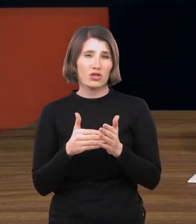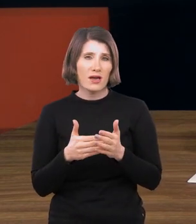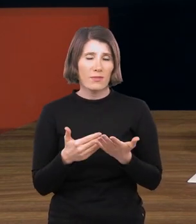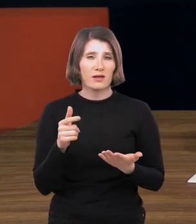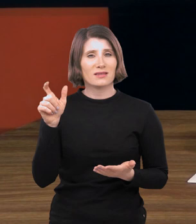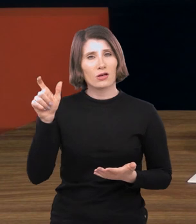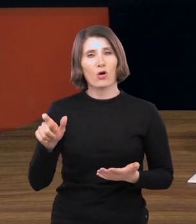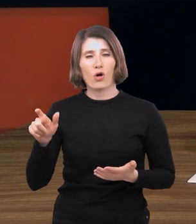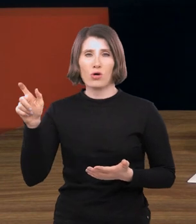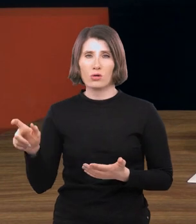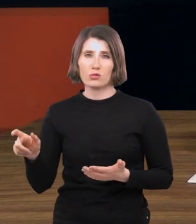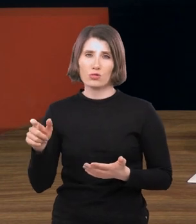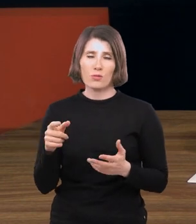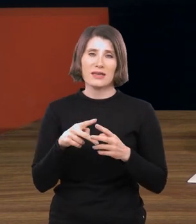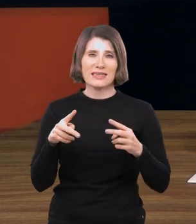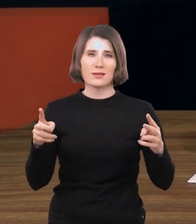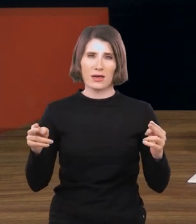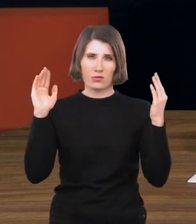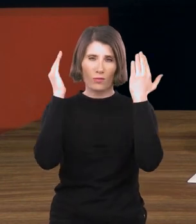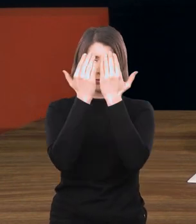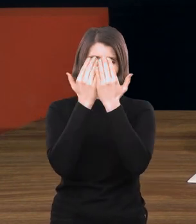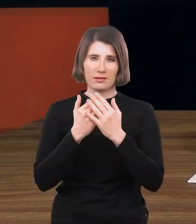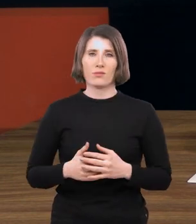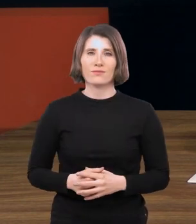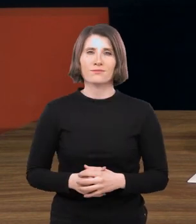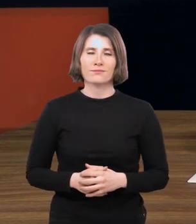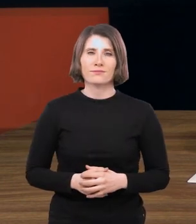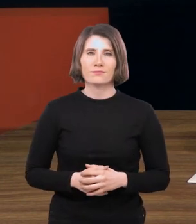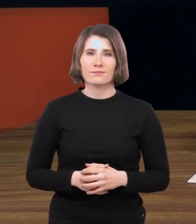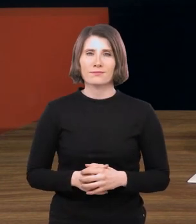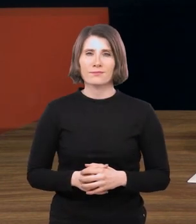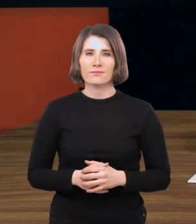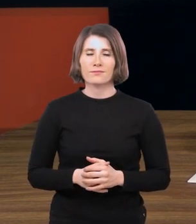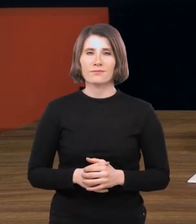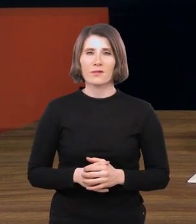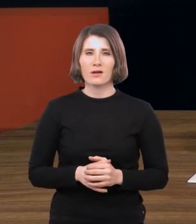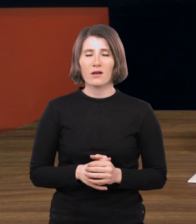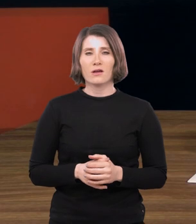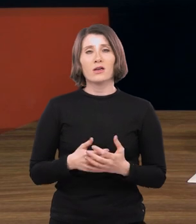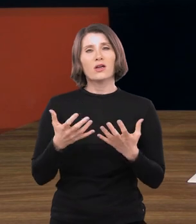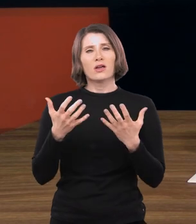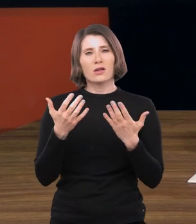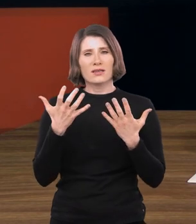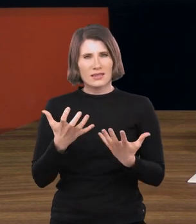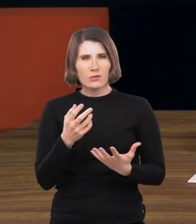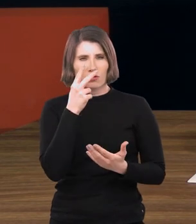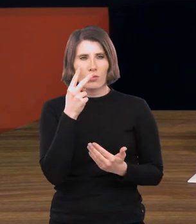potrzebach, które przejawiają osoby ze spektrum autyzmu. Żeby móc też zobaczyć,